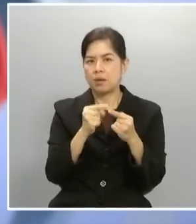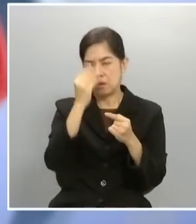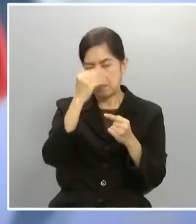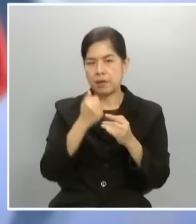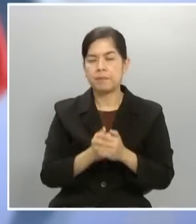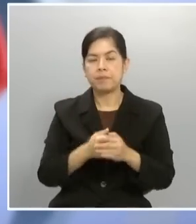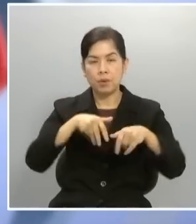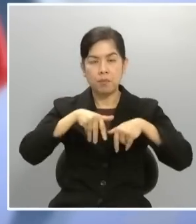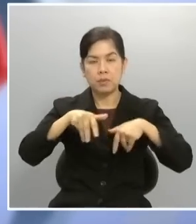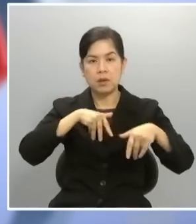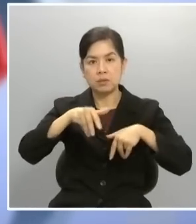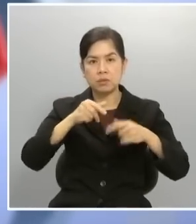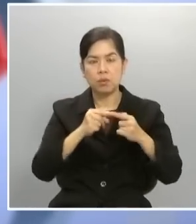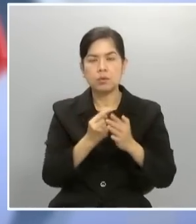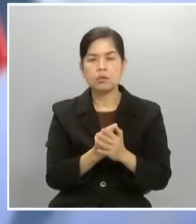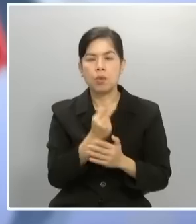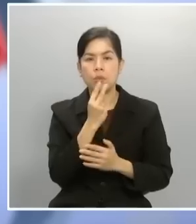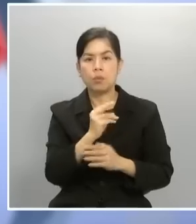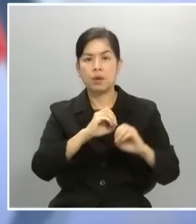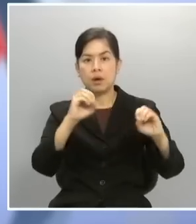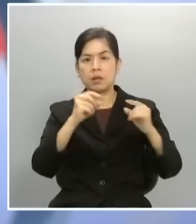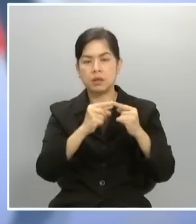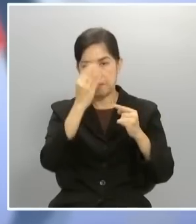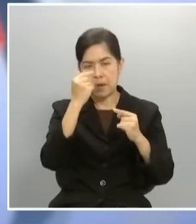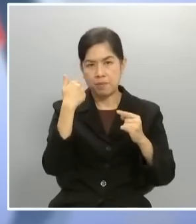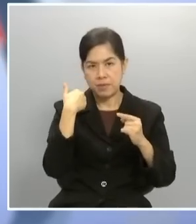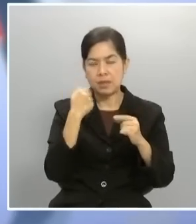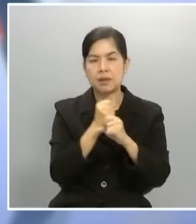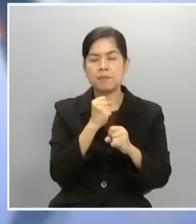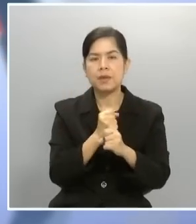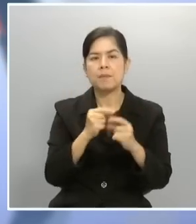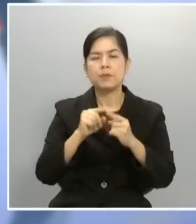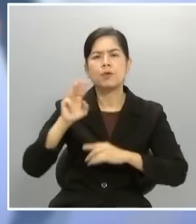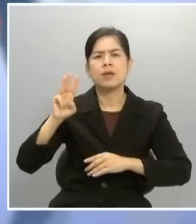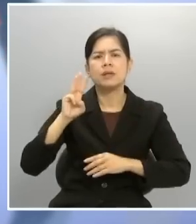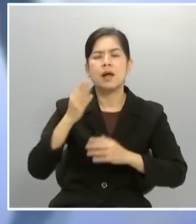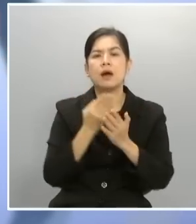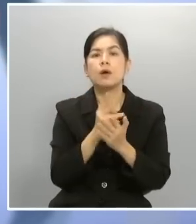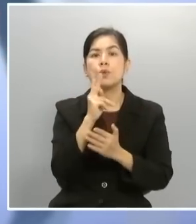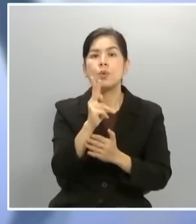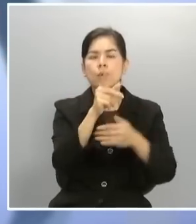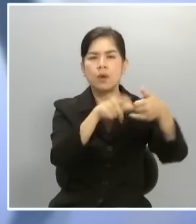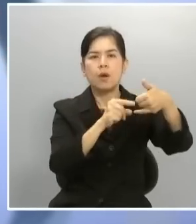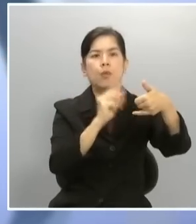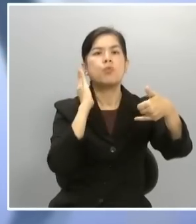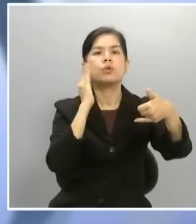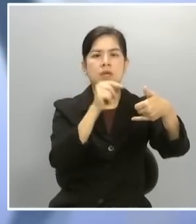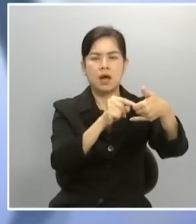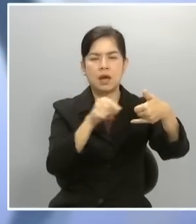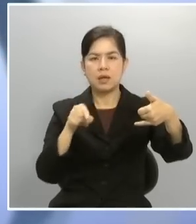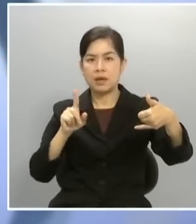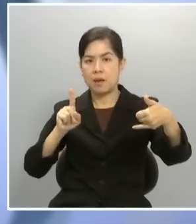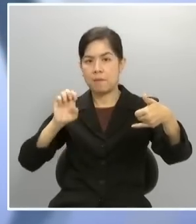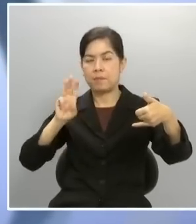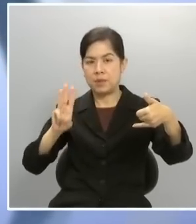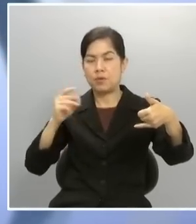รู้มาก่อนจริงๆแล้วเนี่ยนะฮะมันมีการทำสัญญาเงินกู้กันขึ้นมาระหว่างฝ่ายชายคนนั้นและคุณดิวค่ะและมีการ